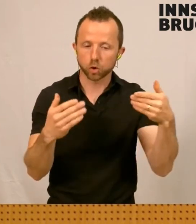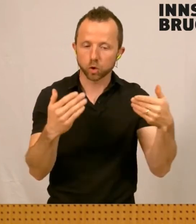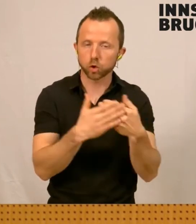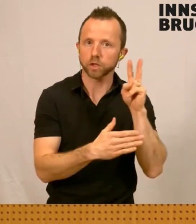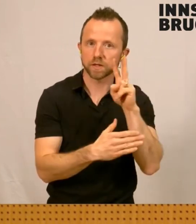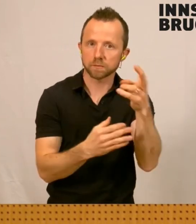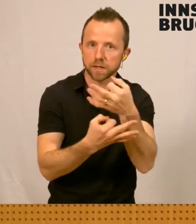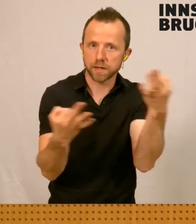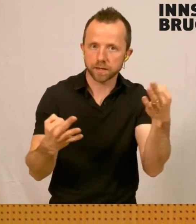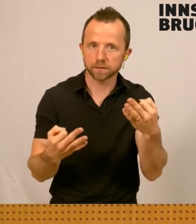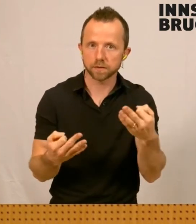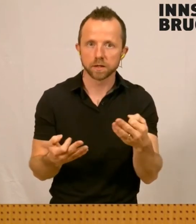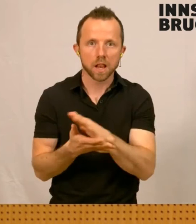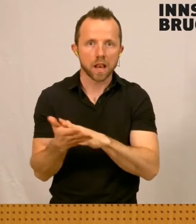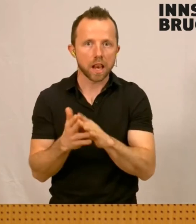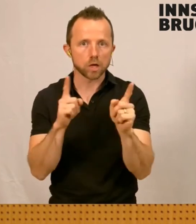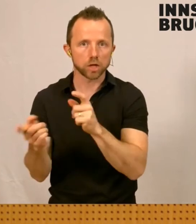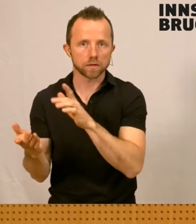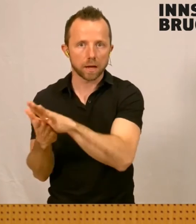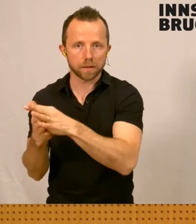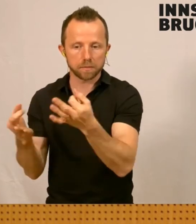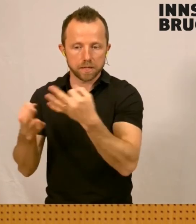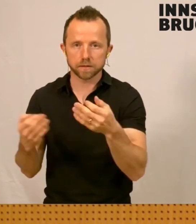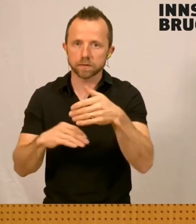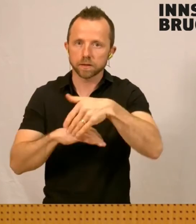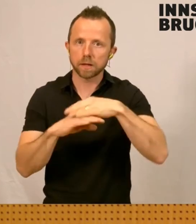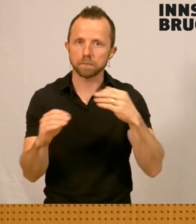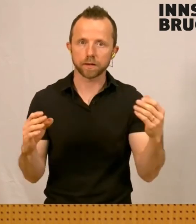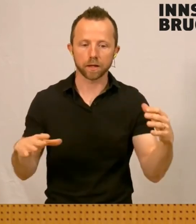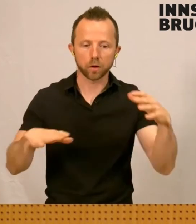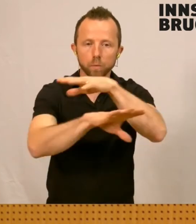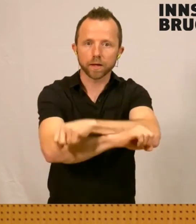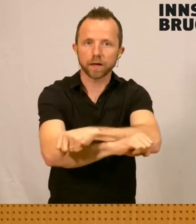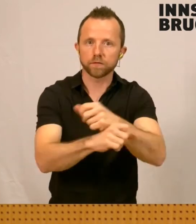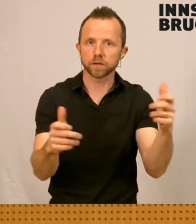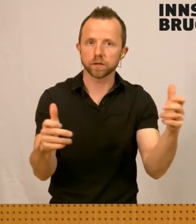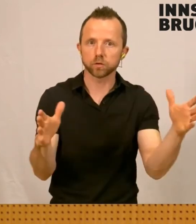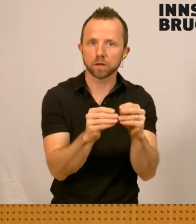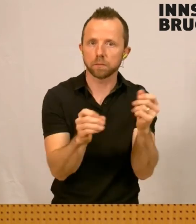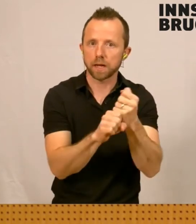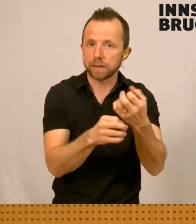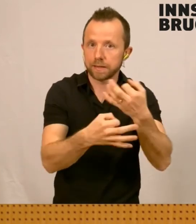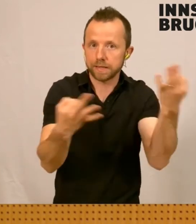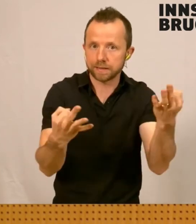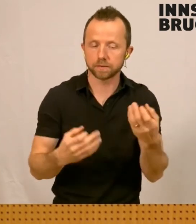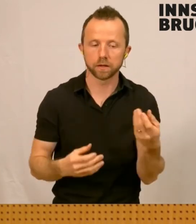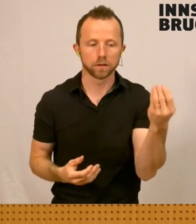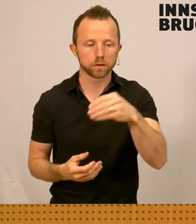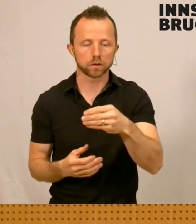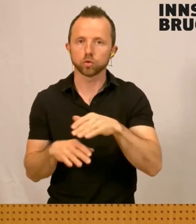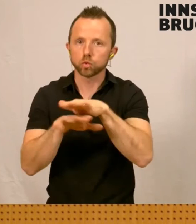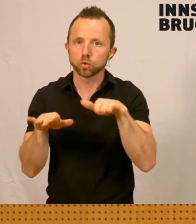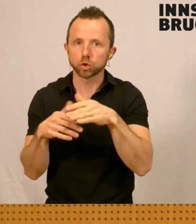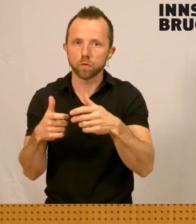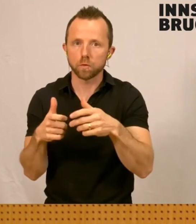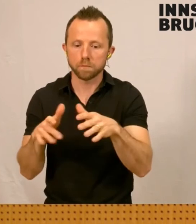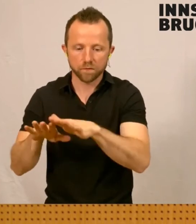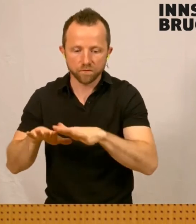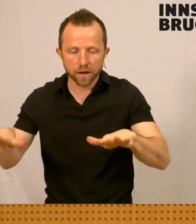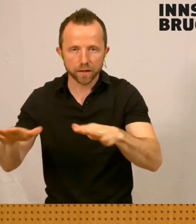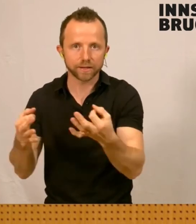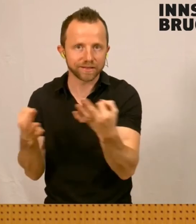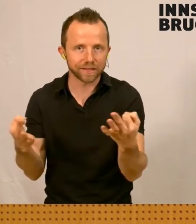keine Leerstandsabgabe, keine gemeindeübergreifenden Kooperationen, keine zusätzlichen Schwimmflächen,